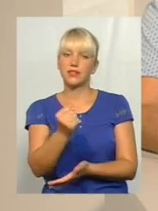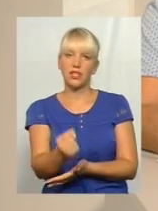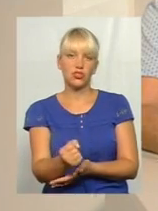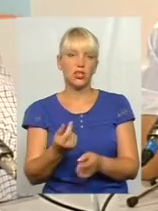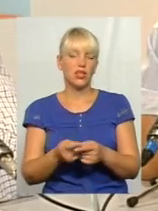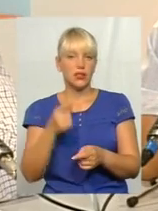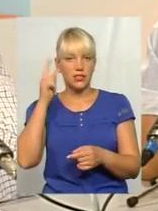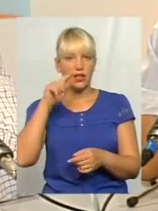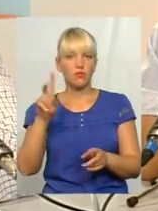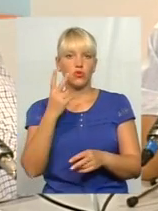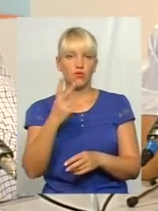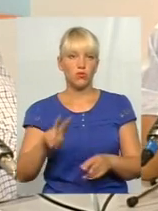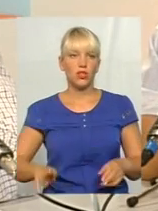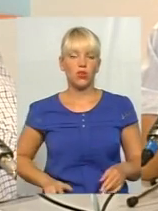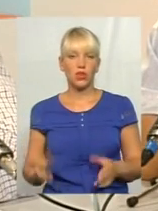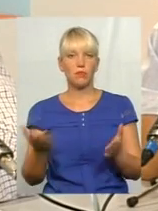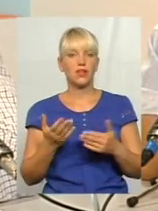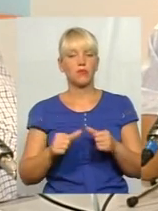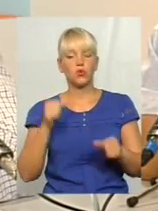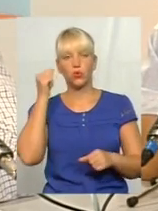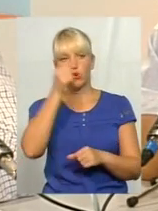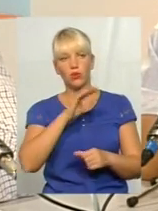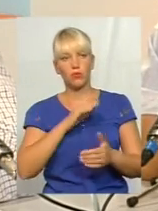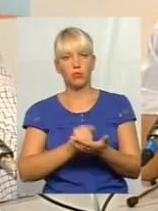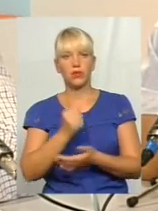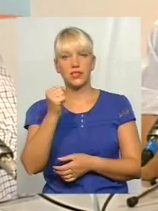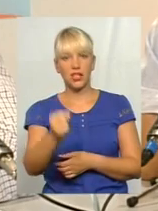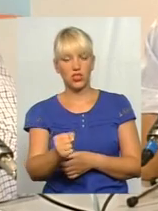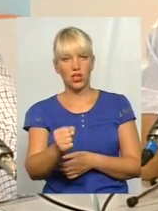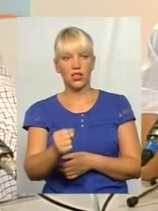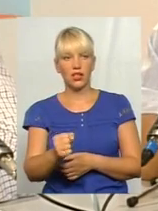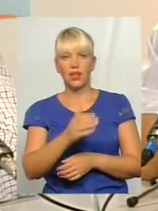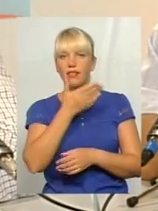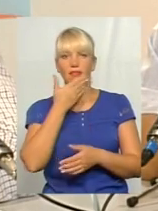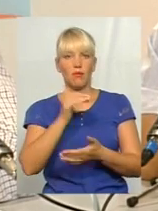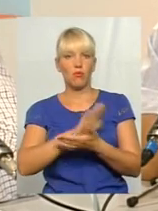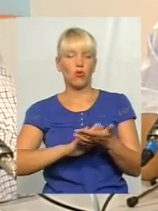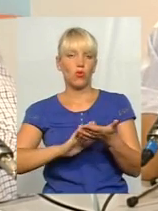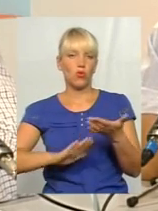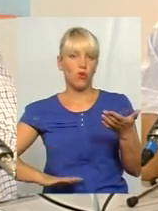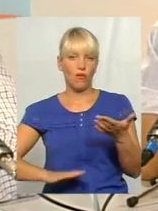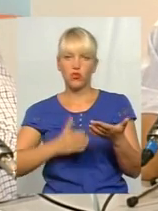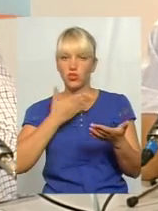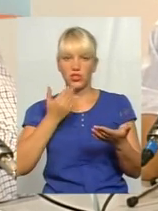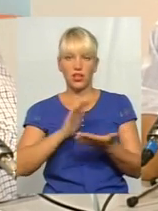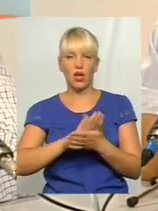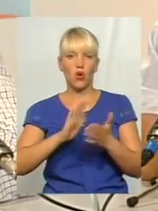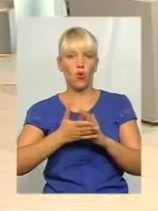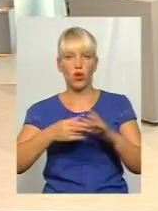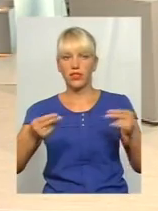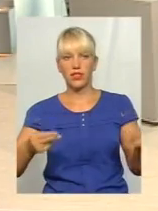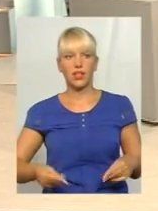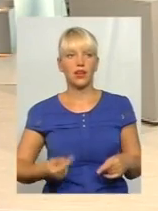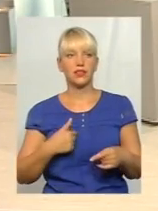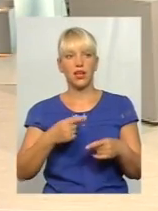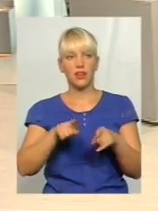що цього року двом директорам яких Минулого року призначали не продовжили контракт знову ж таки їх ну контракти зараз